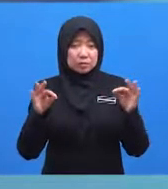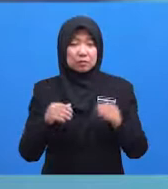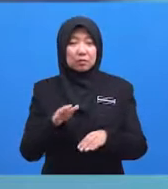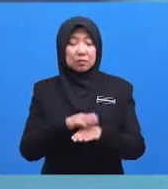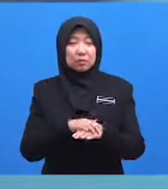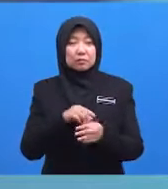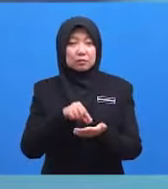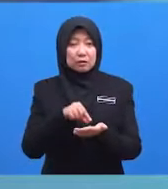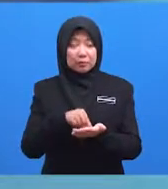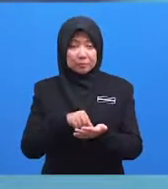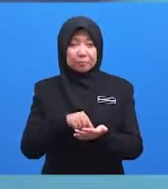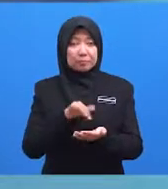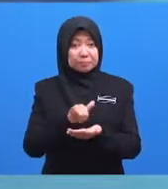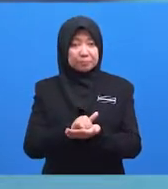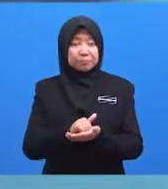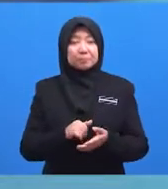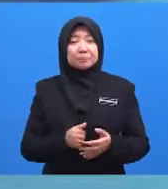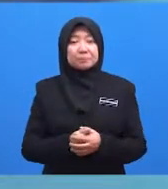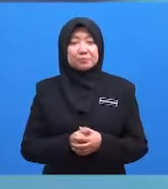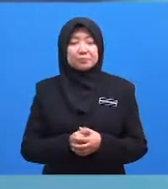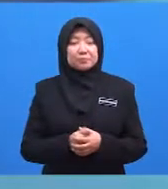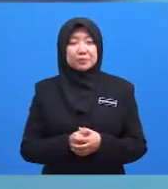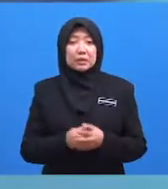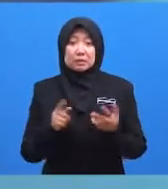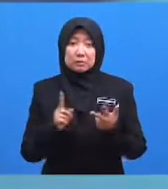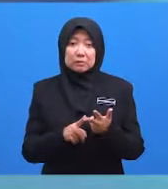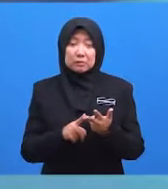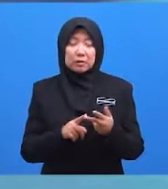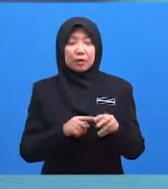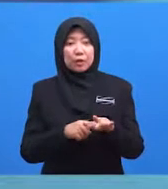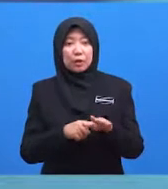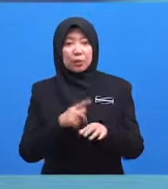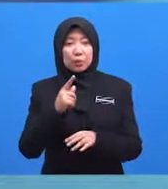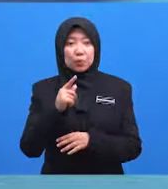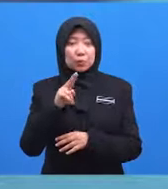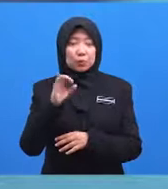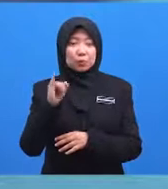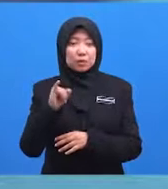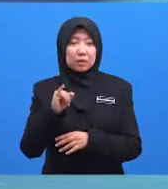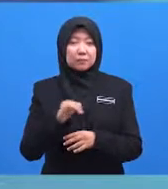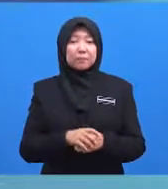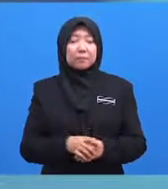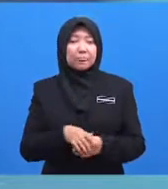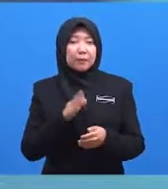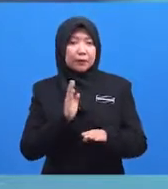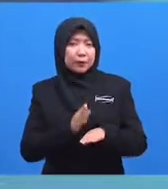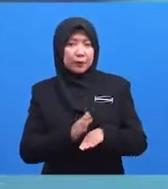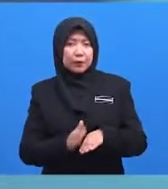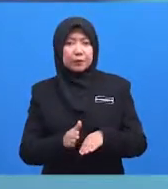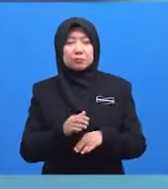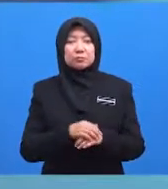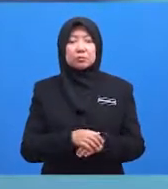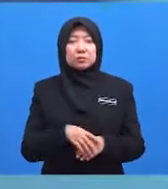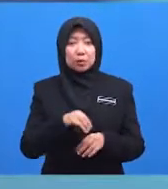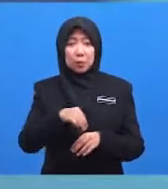madu. Dan yang ketiga, daun kucai dihiris untuk ditabur di atas